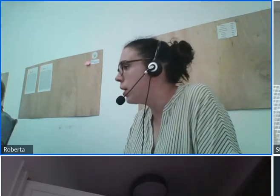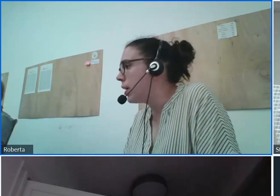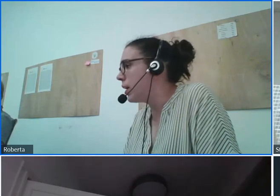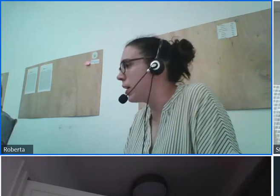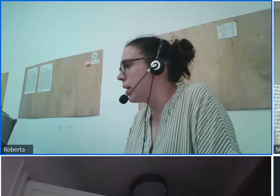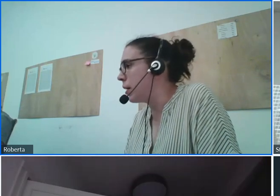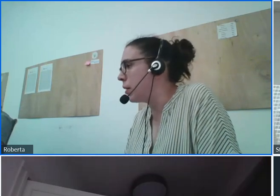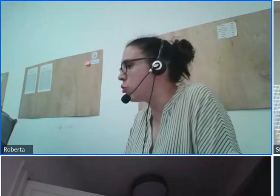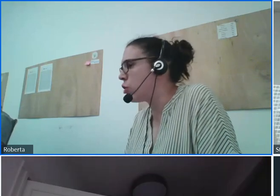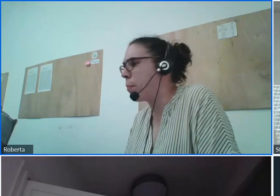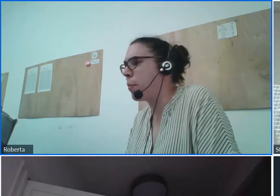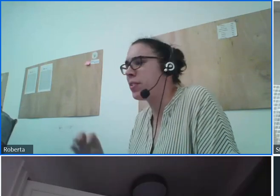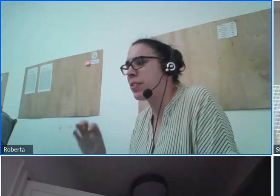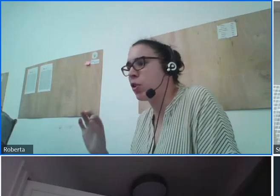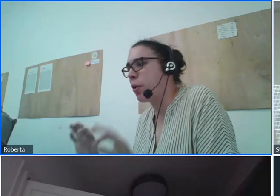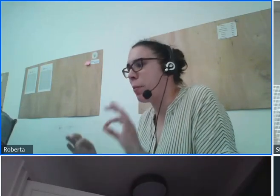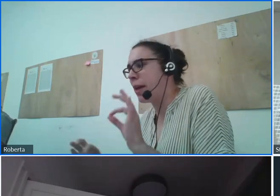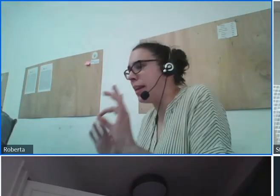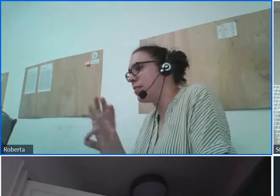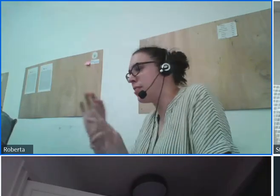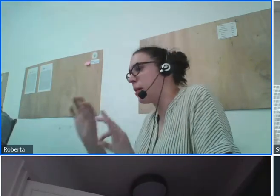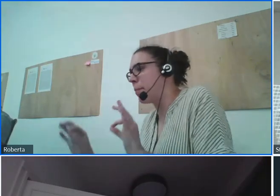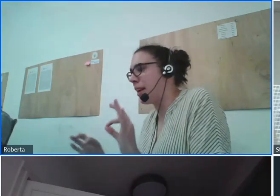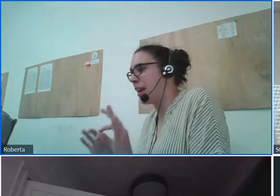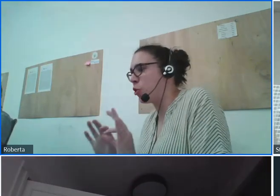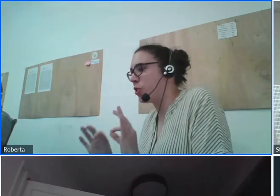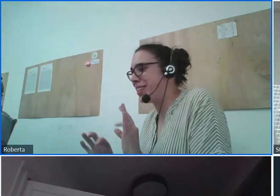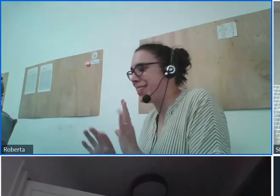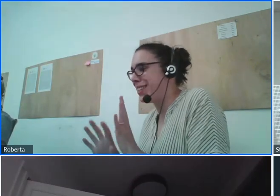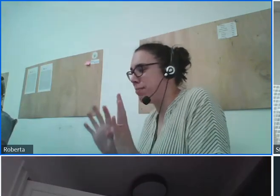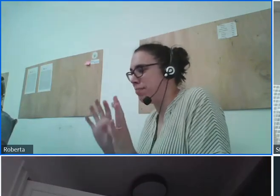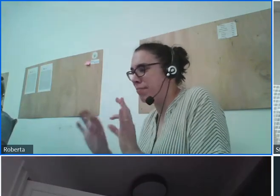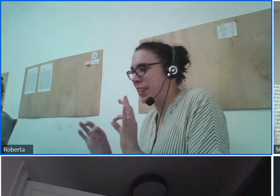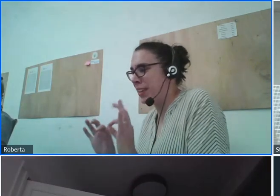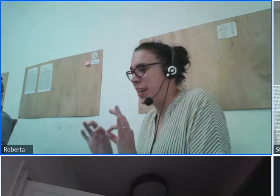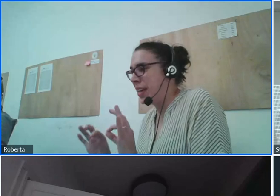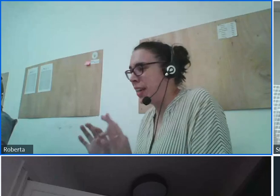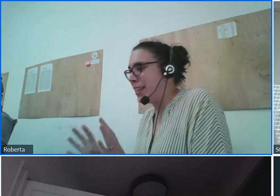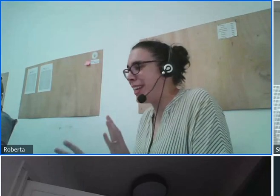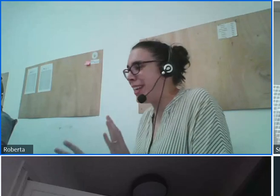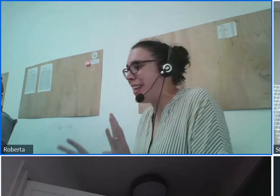no. C'è poi, secondo me, sempre la cosa